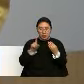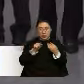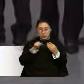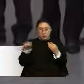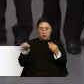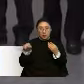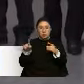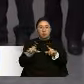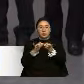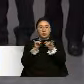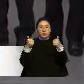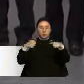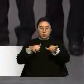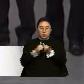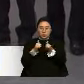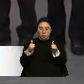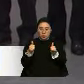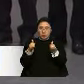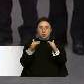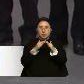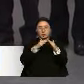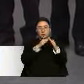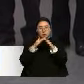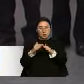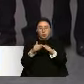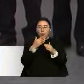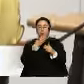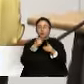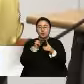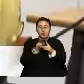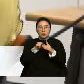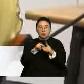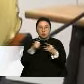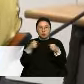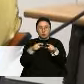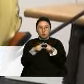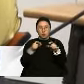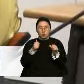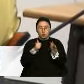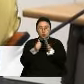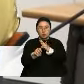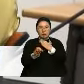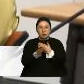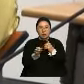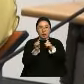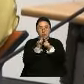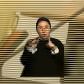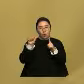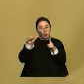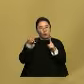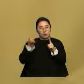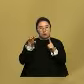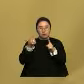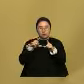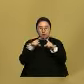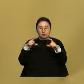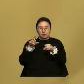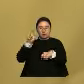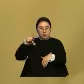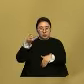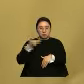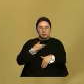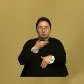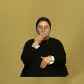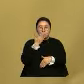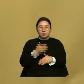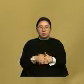기준 고양시 주민등록자가 주소지 동행정복지센터에 신분증을 갖고 가면 1인당 5만 원이든 선불카드를